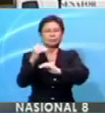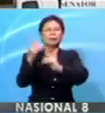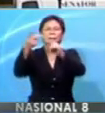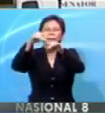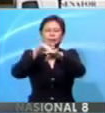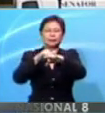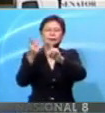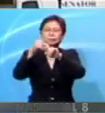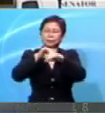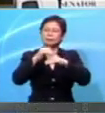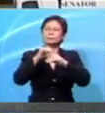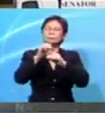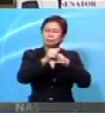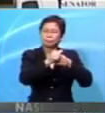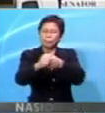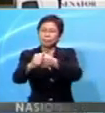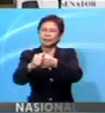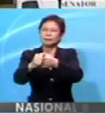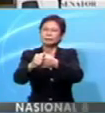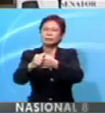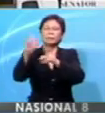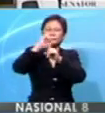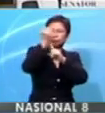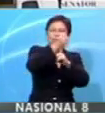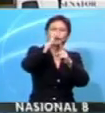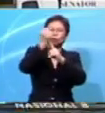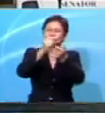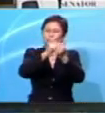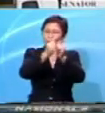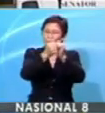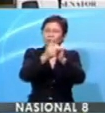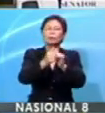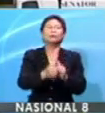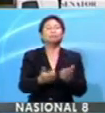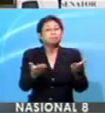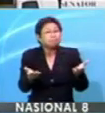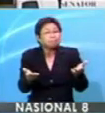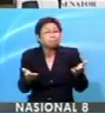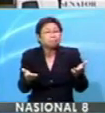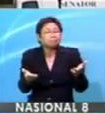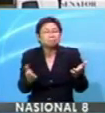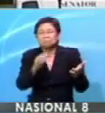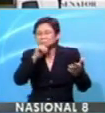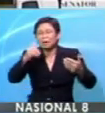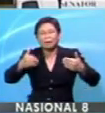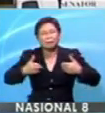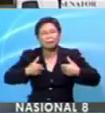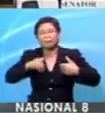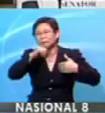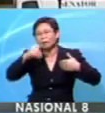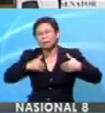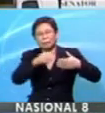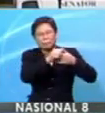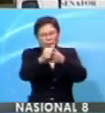kepada kepimpinan persatuan-persatuan sukan ya supaya tidak ada